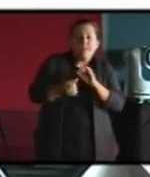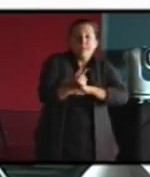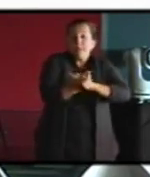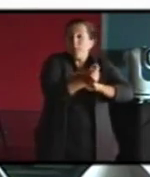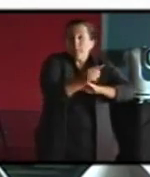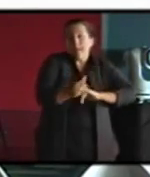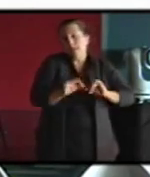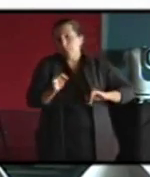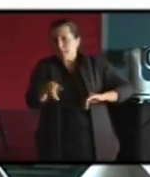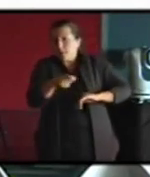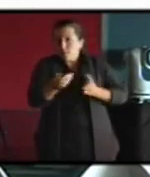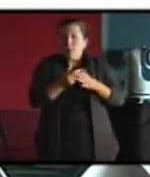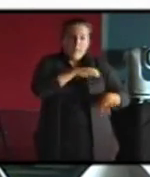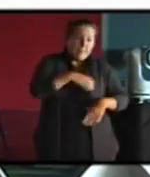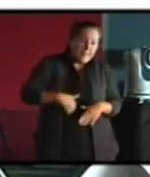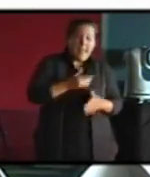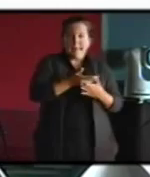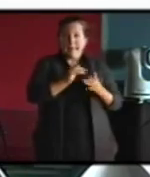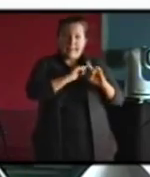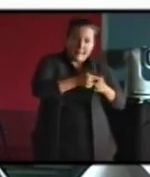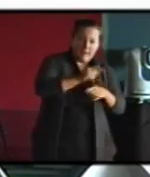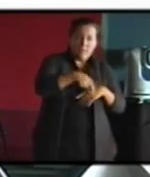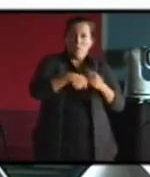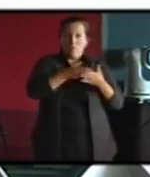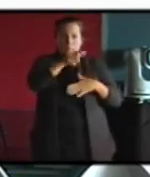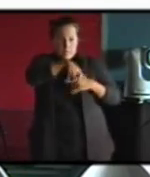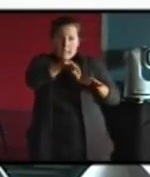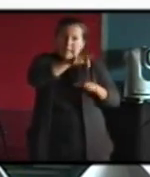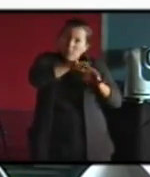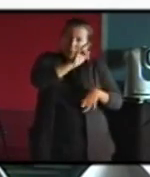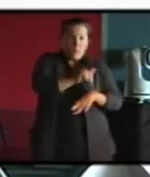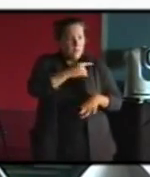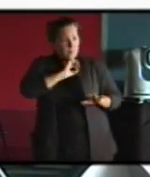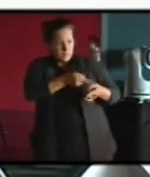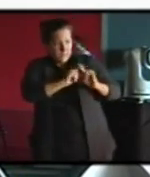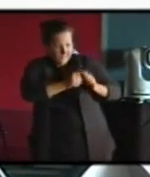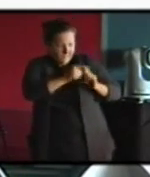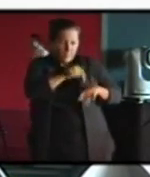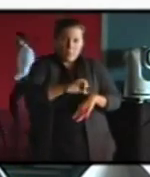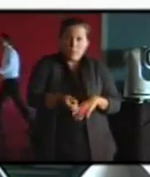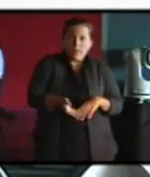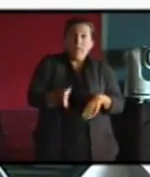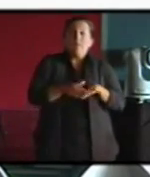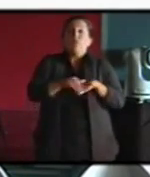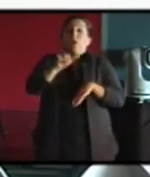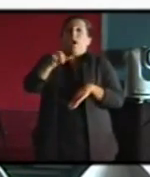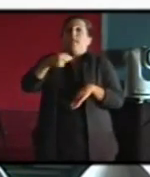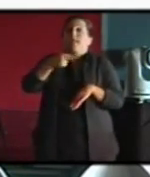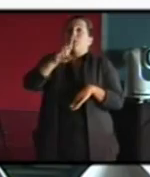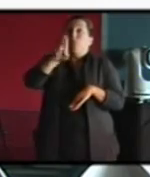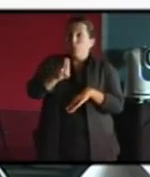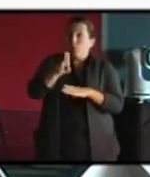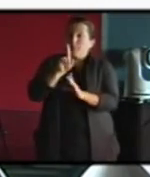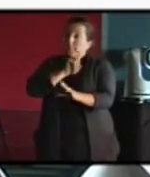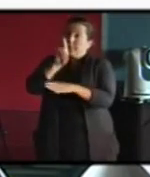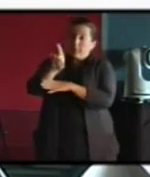particularités locales, les maires et les élus locaux vont gérer un certain nombre de choses. Mais malheureusement, ce qui s'est fait avec l'ANRU, c'est que tous les projets ANRU